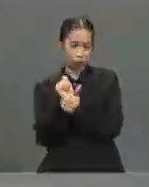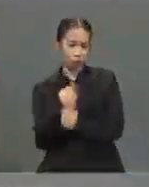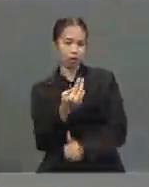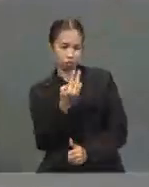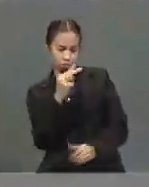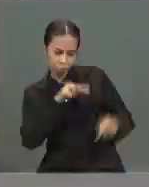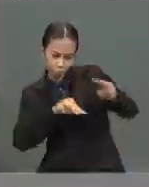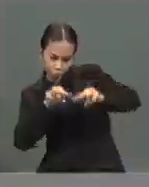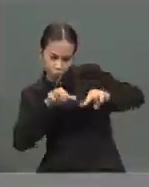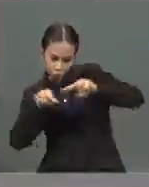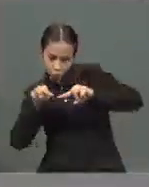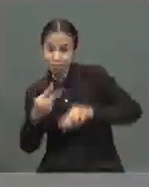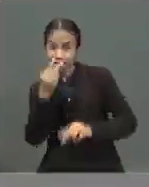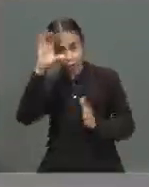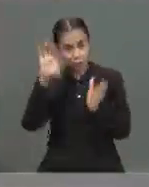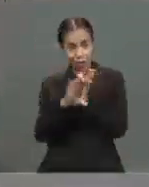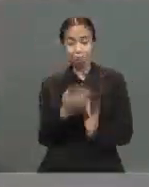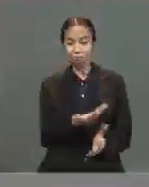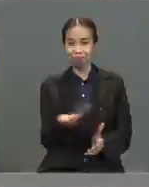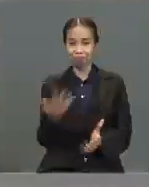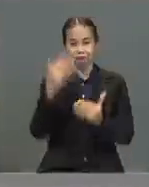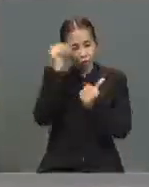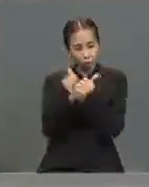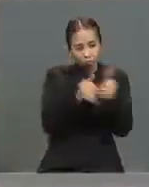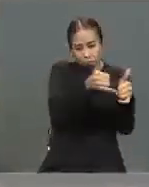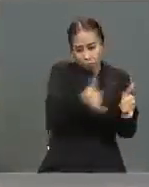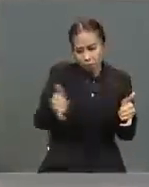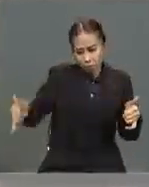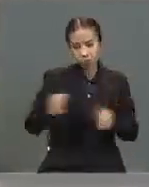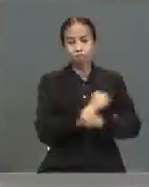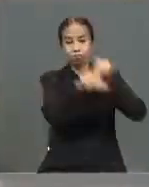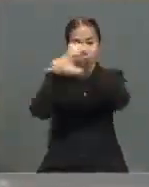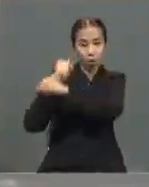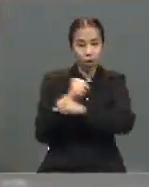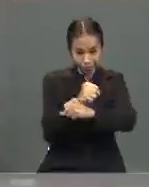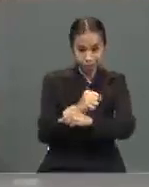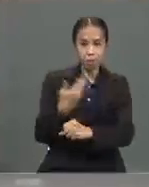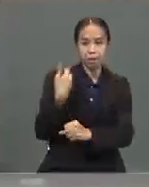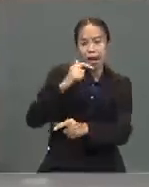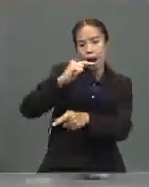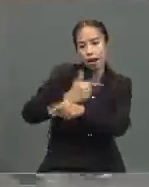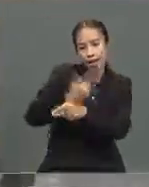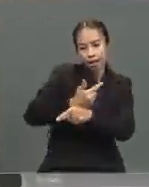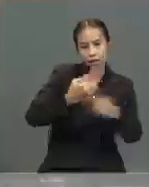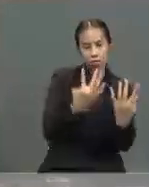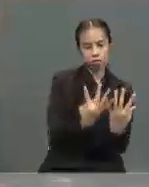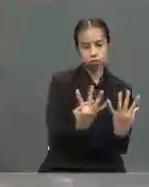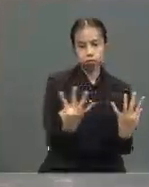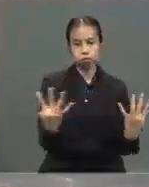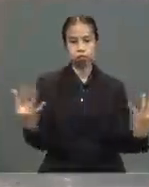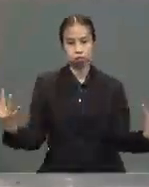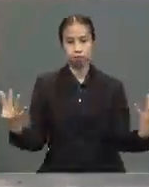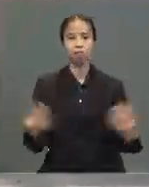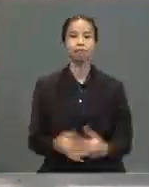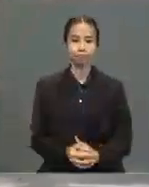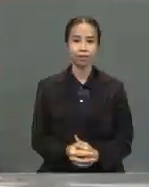มากครับคอยตรึงกำลังอย่างที่เห็นในภาพนี้นะครับเพื่อรักษาความปลอดภัยในการนำรั้วเหล็กนะครับมากันที่บริเวณหน้าศาล